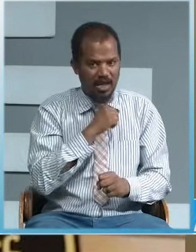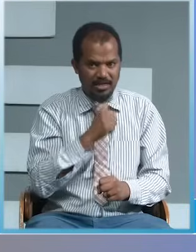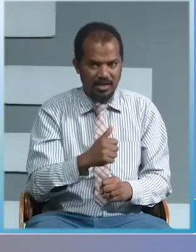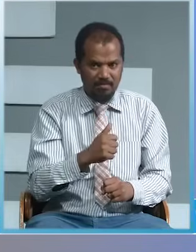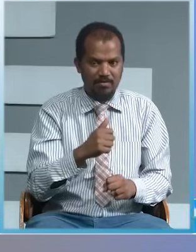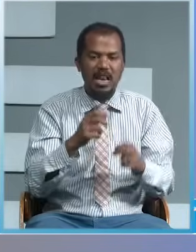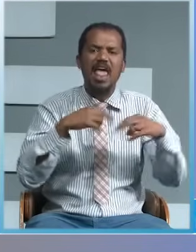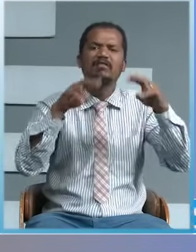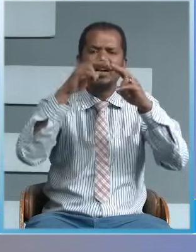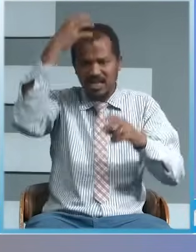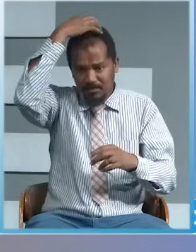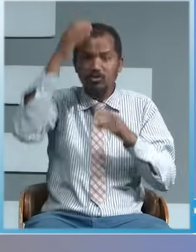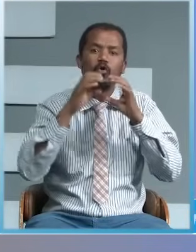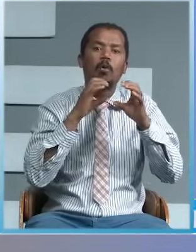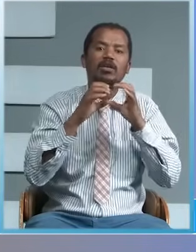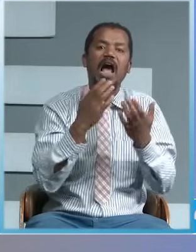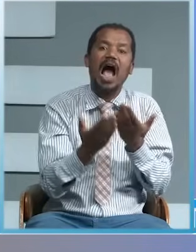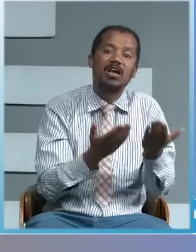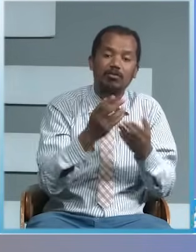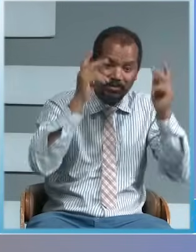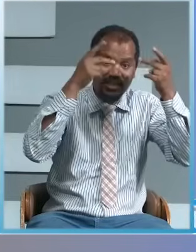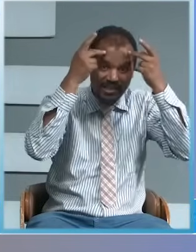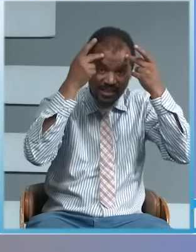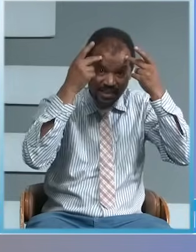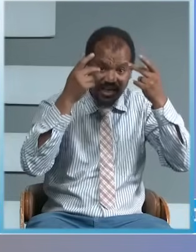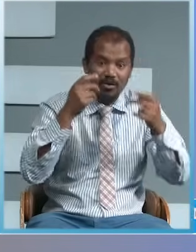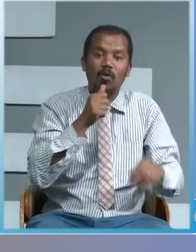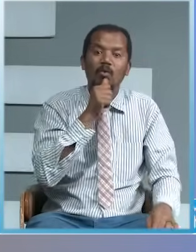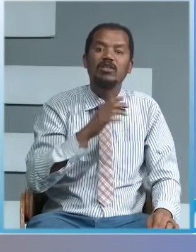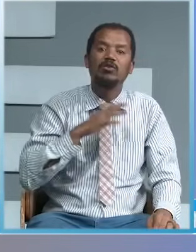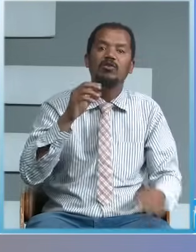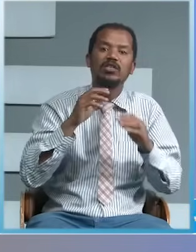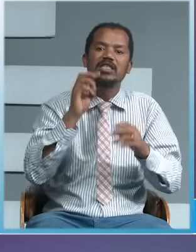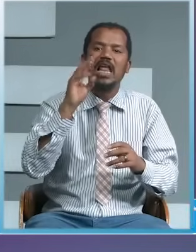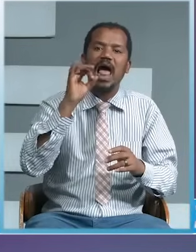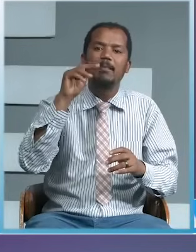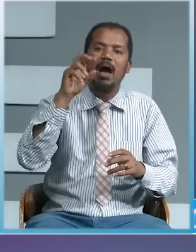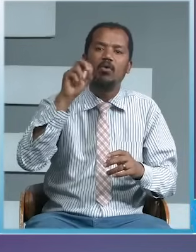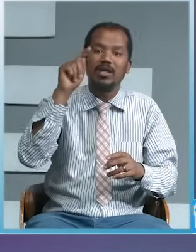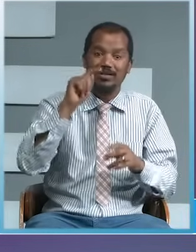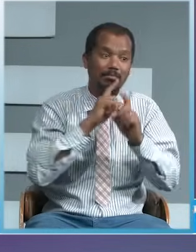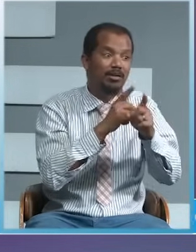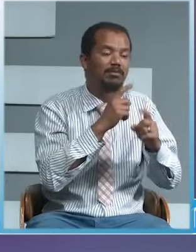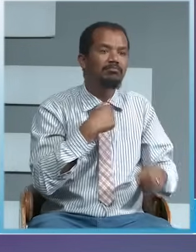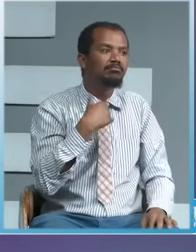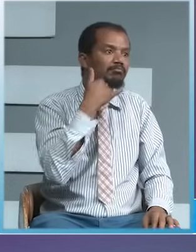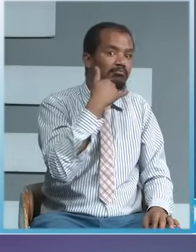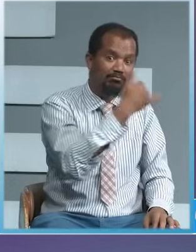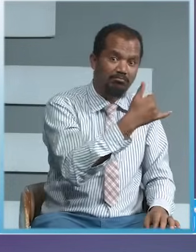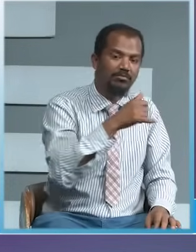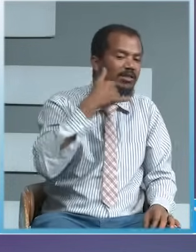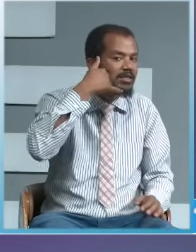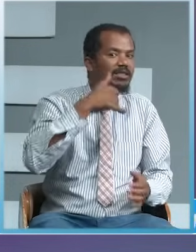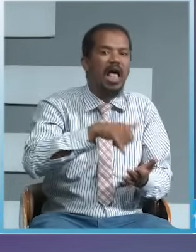አይሰራም። ለኢፌሪ የመንግስት ኮሙኒኬሽን አገልግሎት ሚኒስትር ዴታ ወይዘሮ ሰላማዊት ካሳ ምላሽ እንዲሰጡን